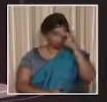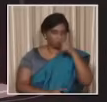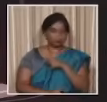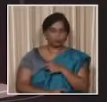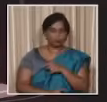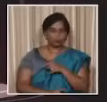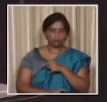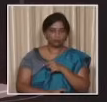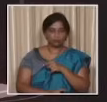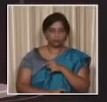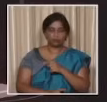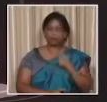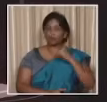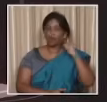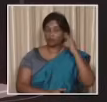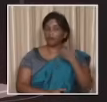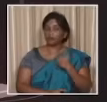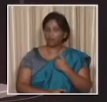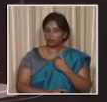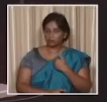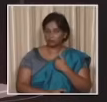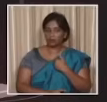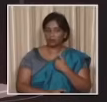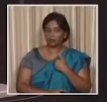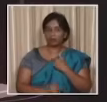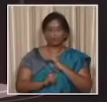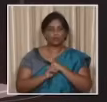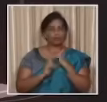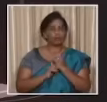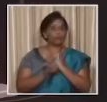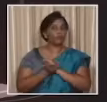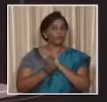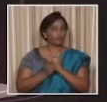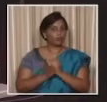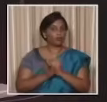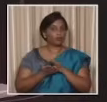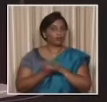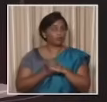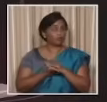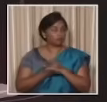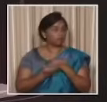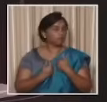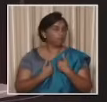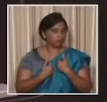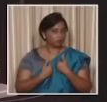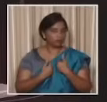කතානායකතුමනි විශේෂයෙන්ම මම මේ සංස්කෘතික අරමුදලේ නිර්දෝෂීභාවය